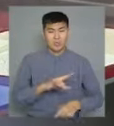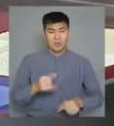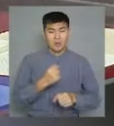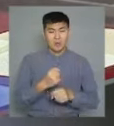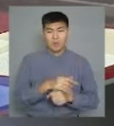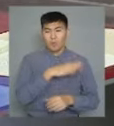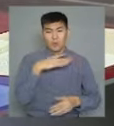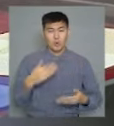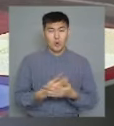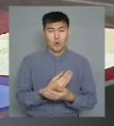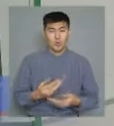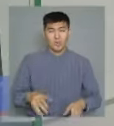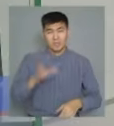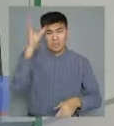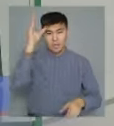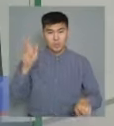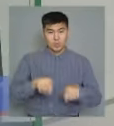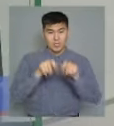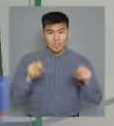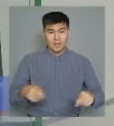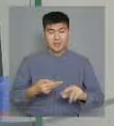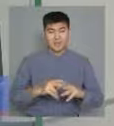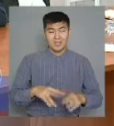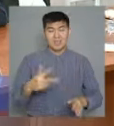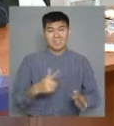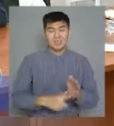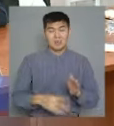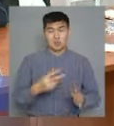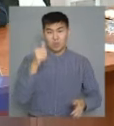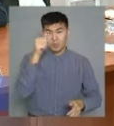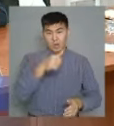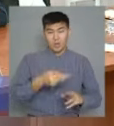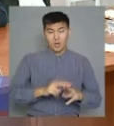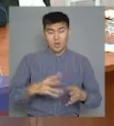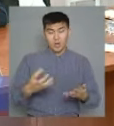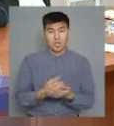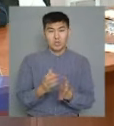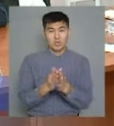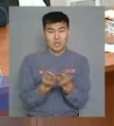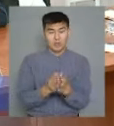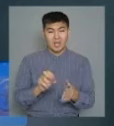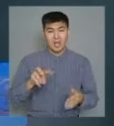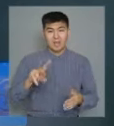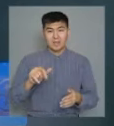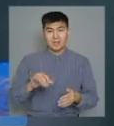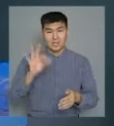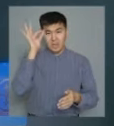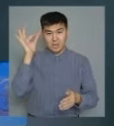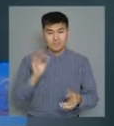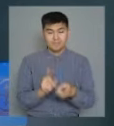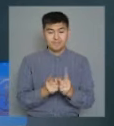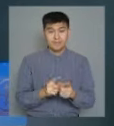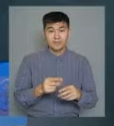были сделаны новые научные открытия так в 1974 году он нашел книгу о регионе на немецком языке